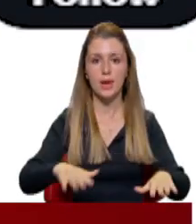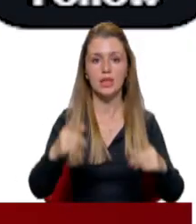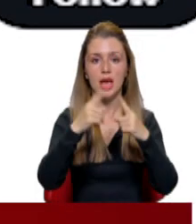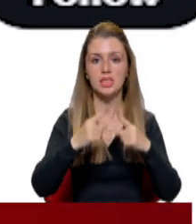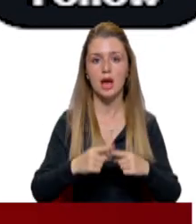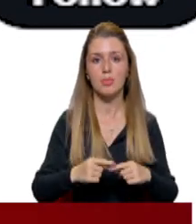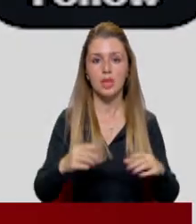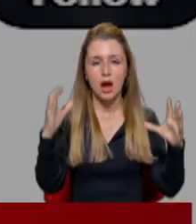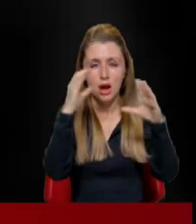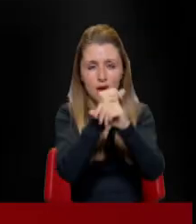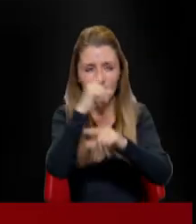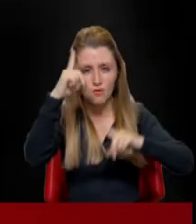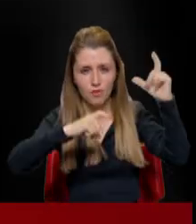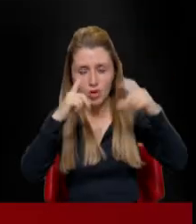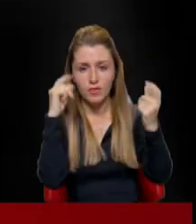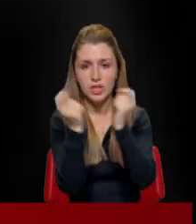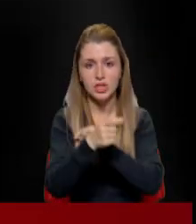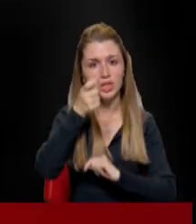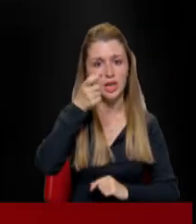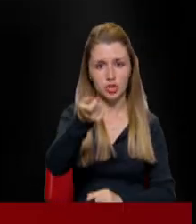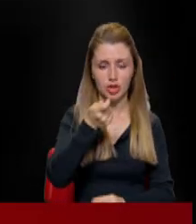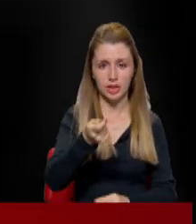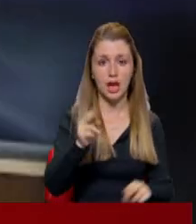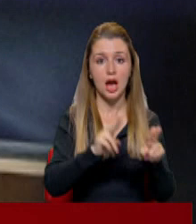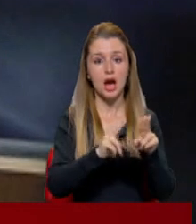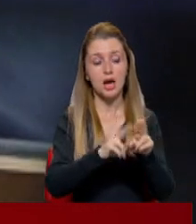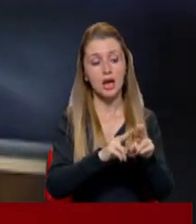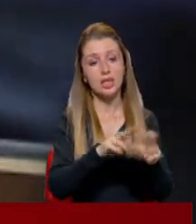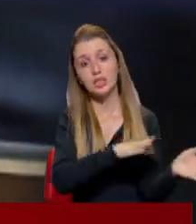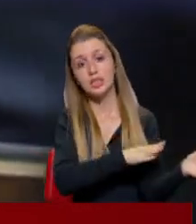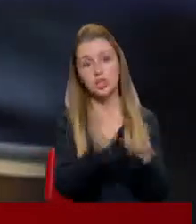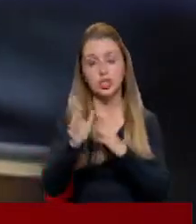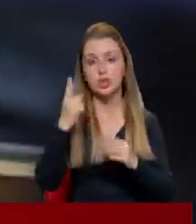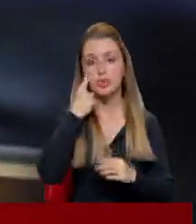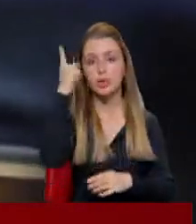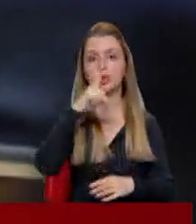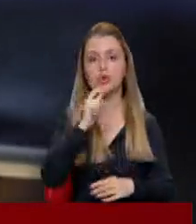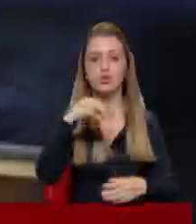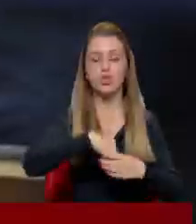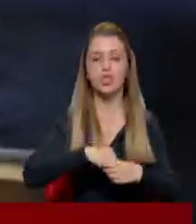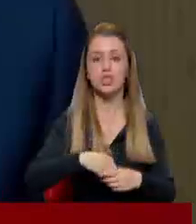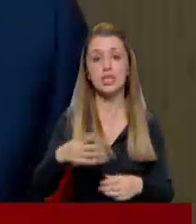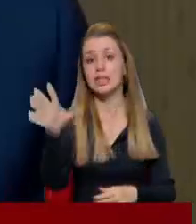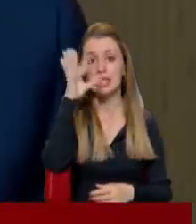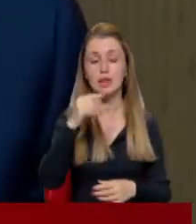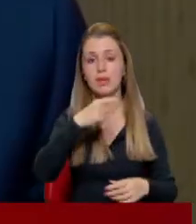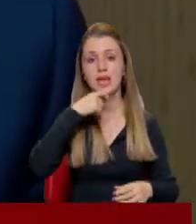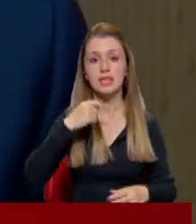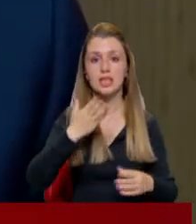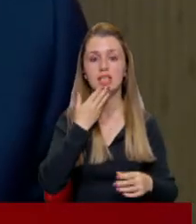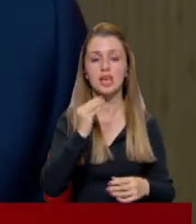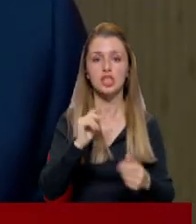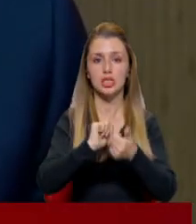karanlıkta kalan Gizem yaratan fotoğraf değişikliği dikkat çekti kadından boşalacak cumhurbaşkanlığı sözcülüğü için adı geçense eski gençlik ve spor